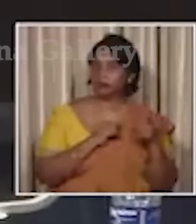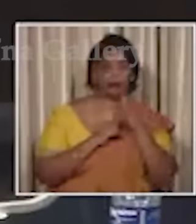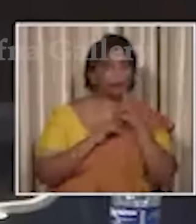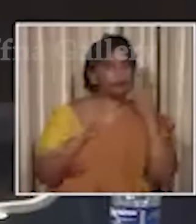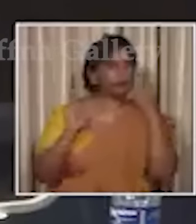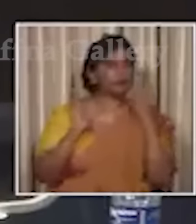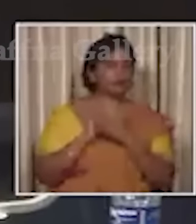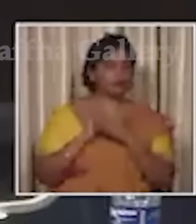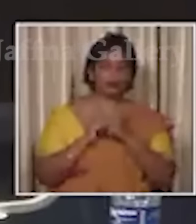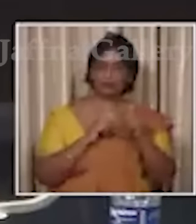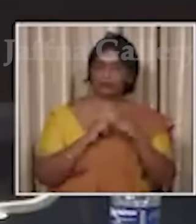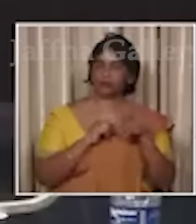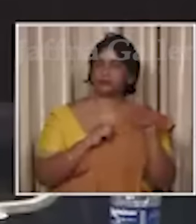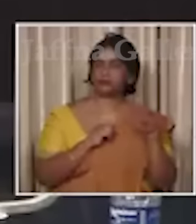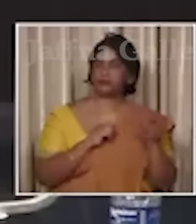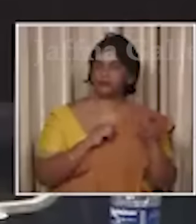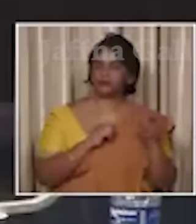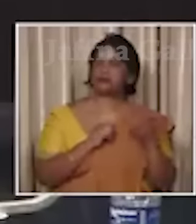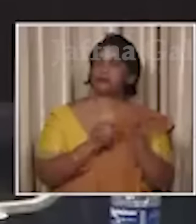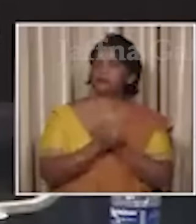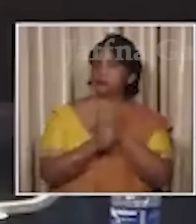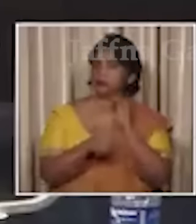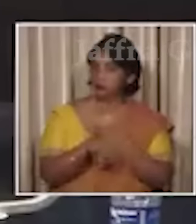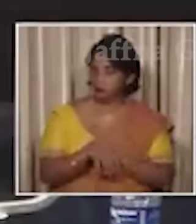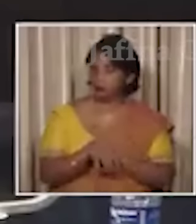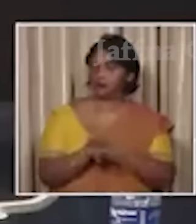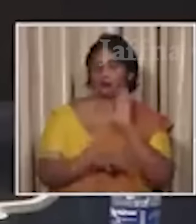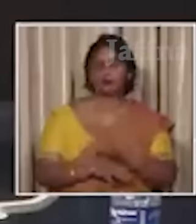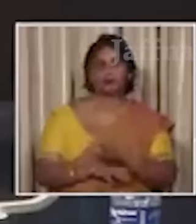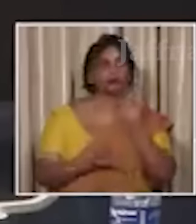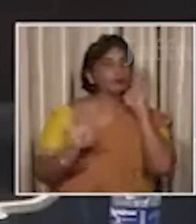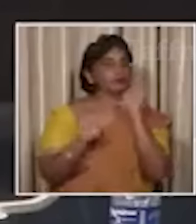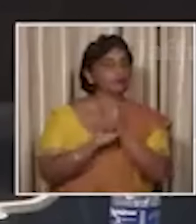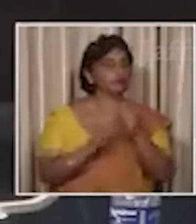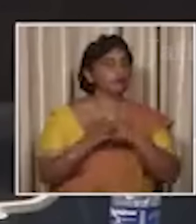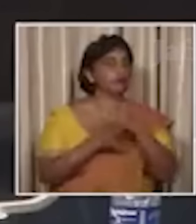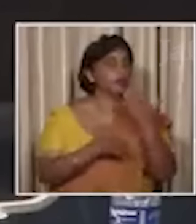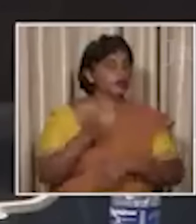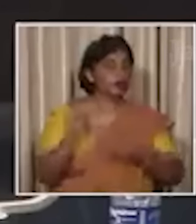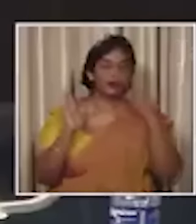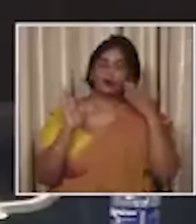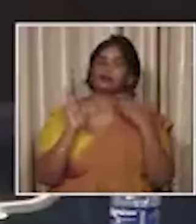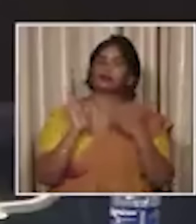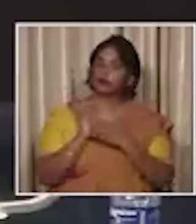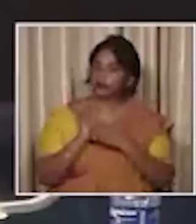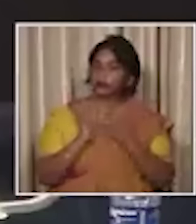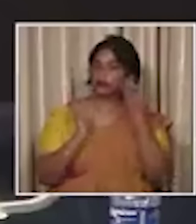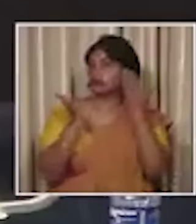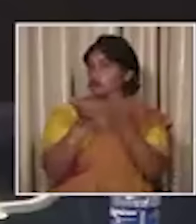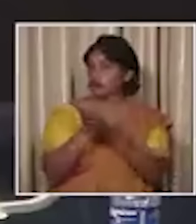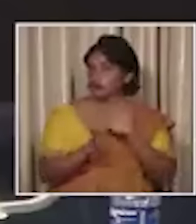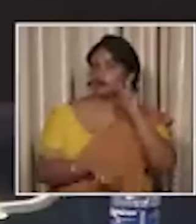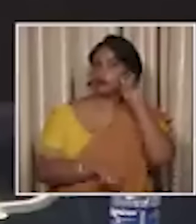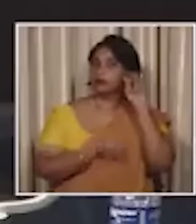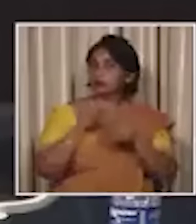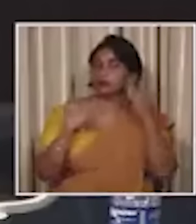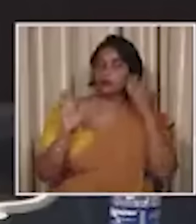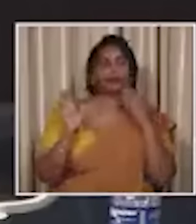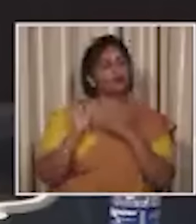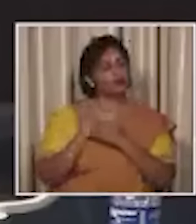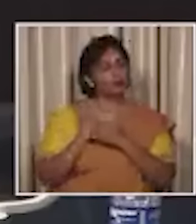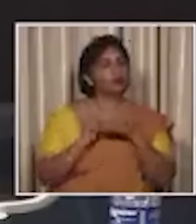சரவணராஜா நீதிபதி அவர்கள், நீதவான் நீதிமன்ற நீதிபதி அவர்கள் கடந்த August 31ஆம் தேதி 23ஆம் ஆண்டிலே அந்த